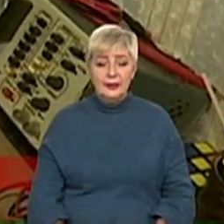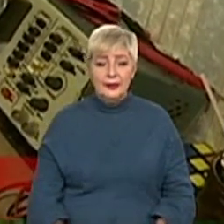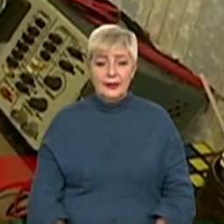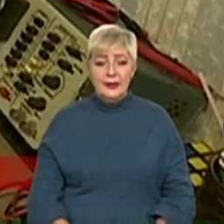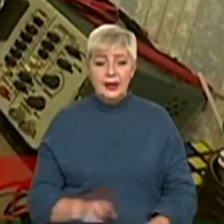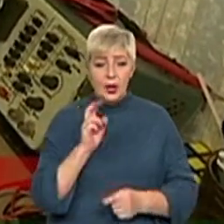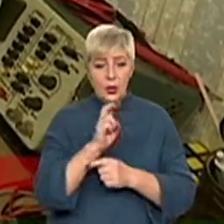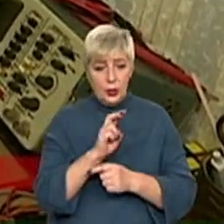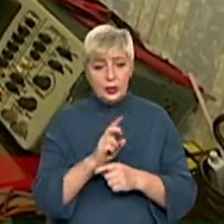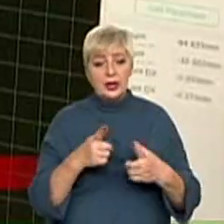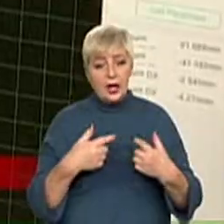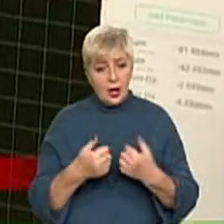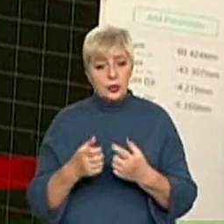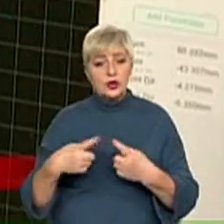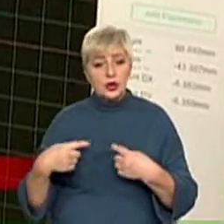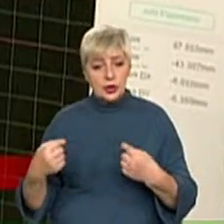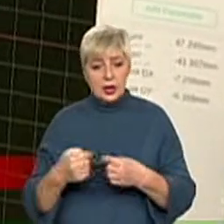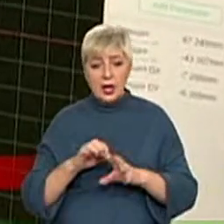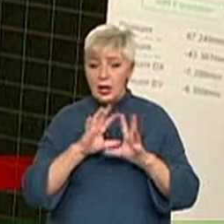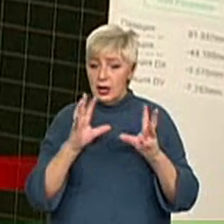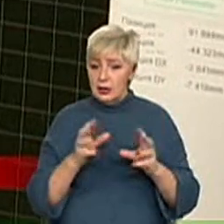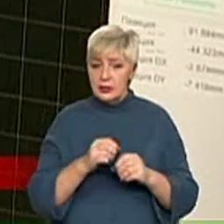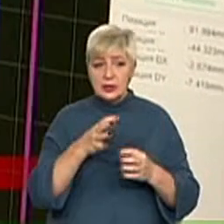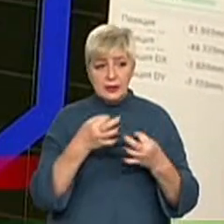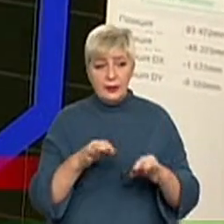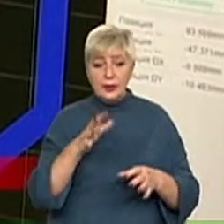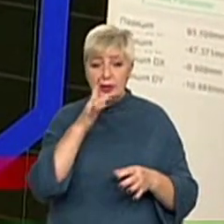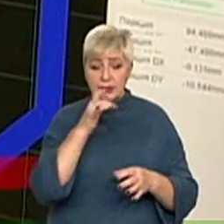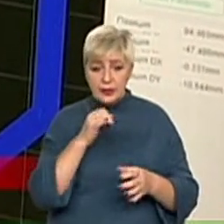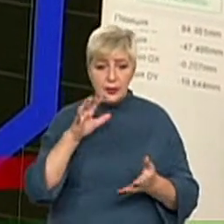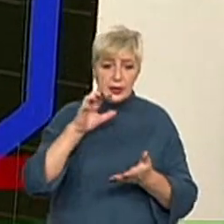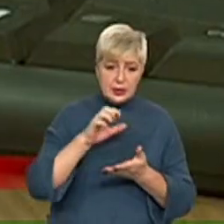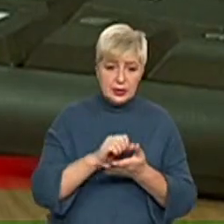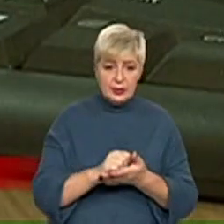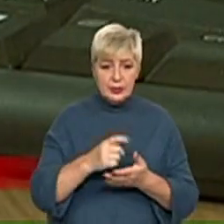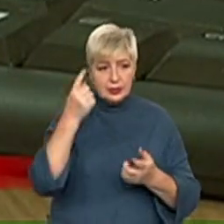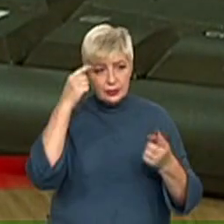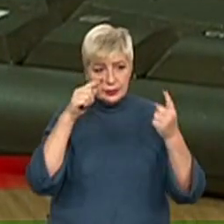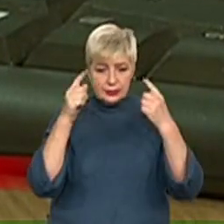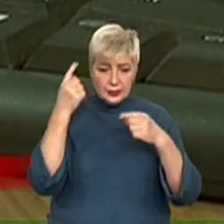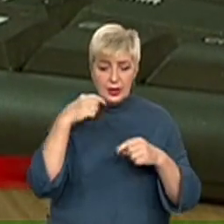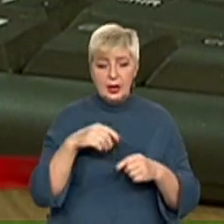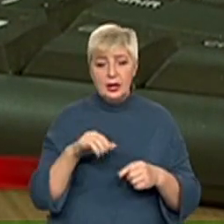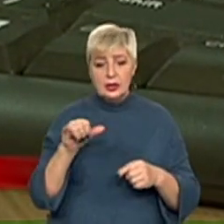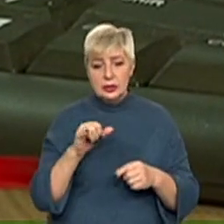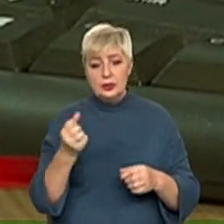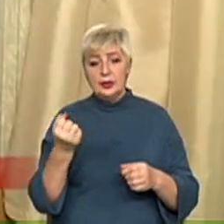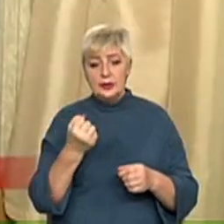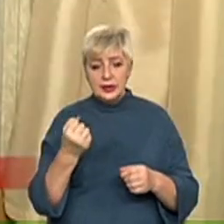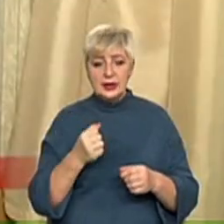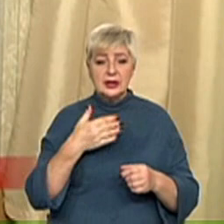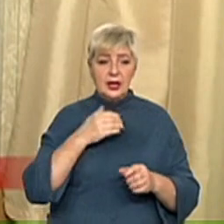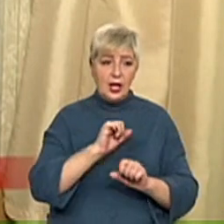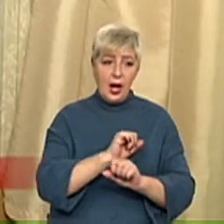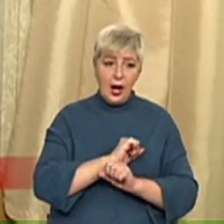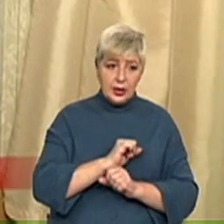Він ходить на кружки. І все залишається час він займається Суббота, воскресенье, канікули, літні канікули,